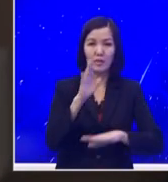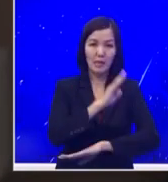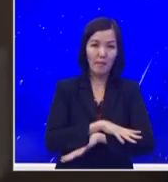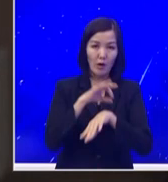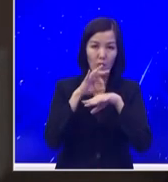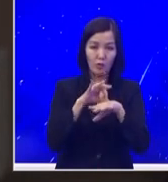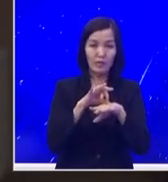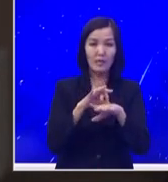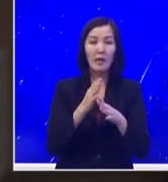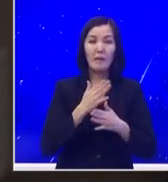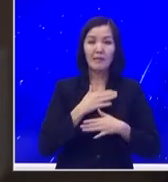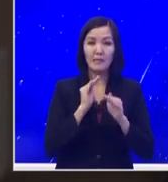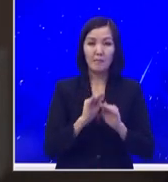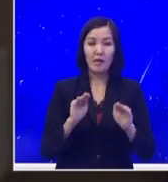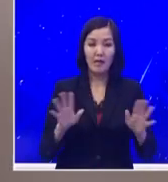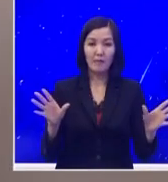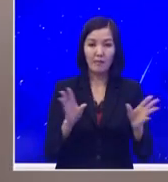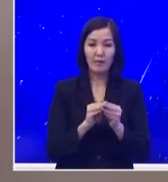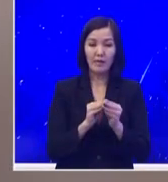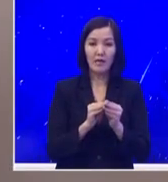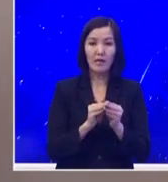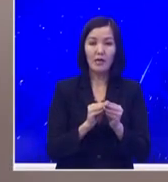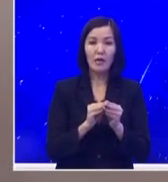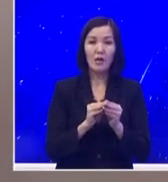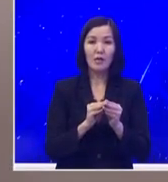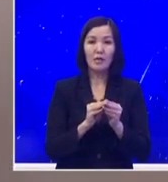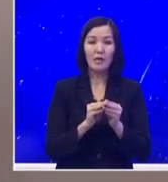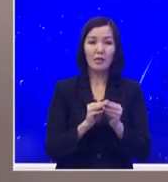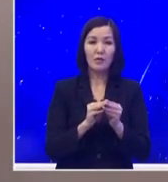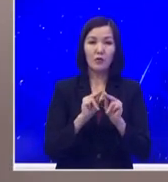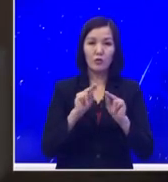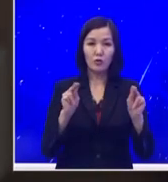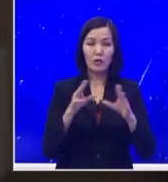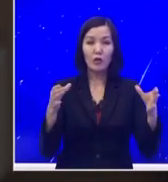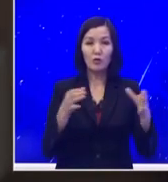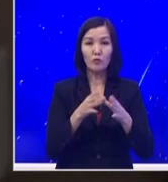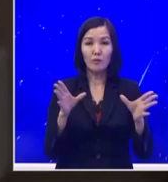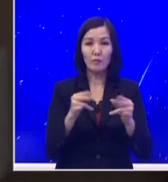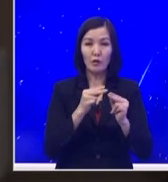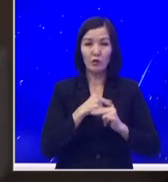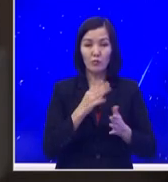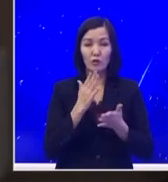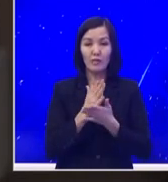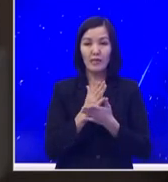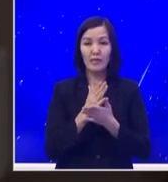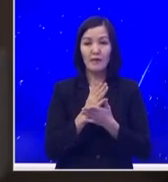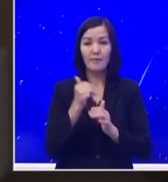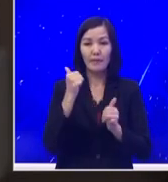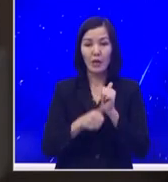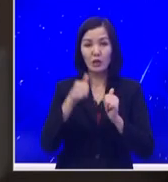өткізіп біздің балалармен және жұмысшылармен жұмыс істеп отырады. Біздің мекемеде жыл